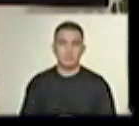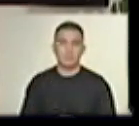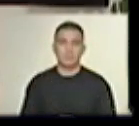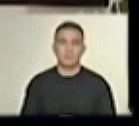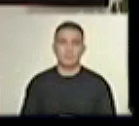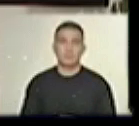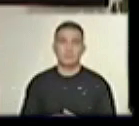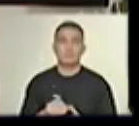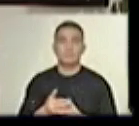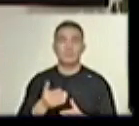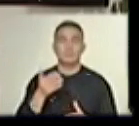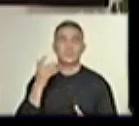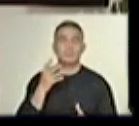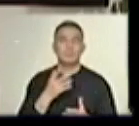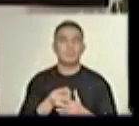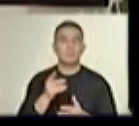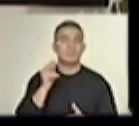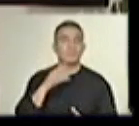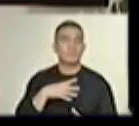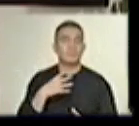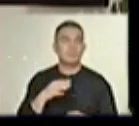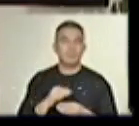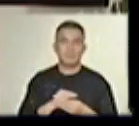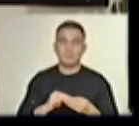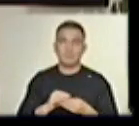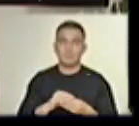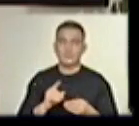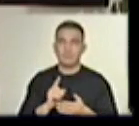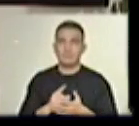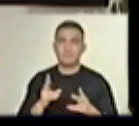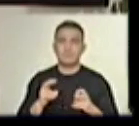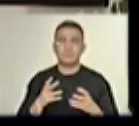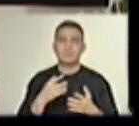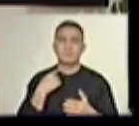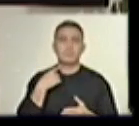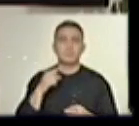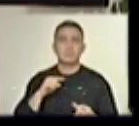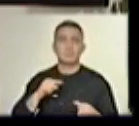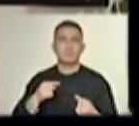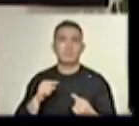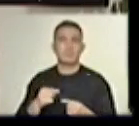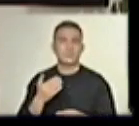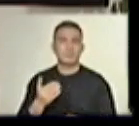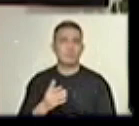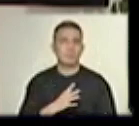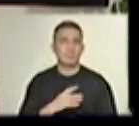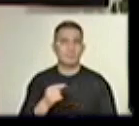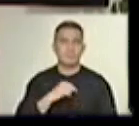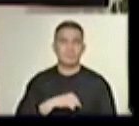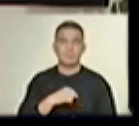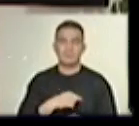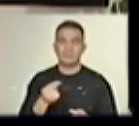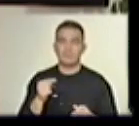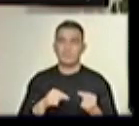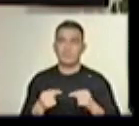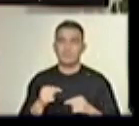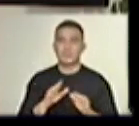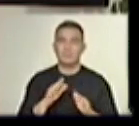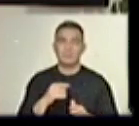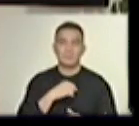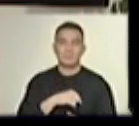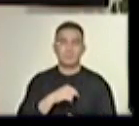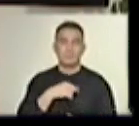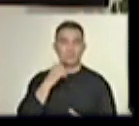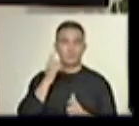Keling, avval qaytarib olaylik. Qanday sonlarni qarama-qarshi sonlar der edik? Bir-birdan faqat ishorasi bilan farq